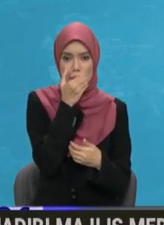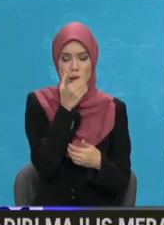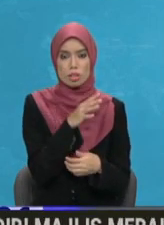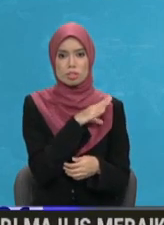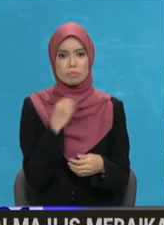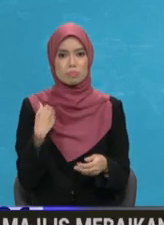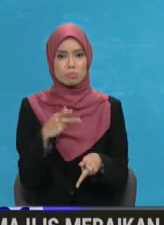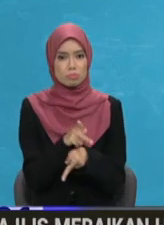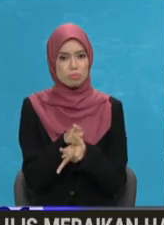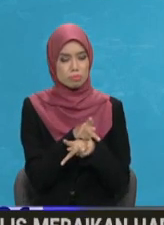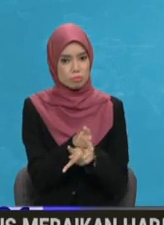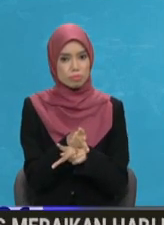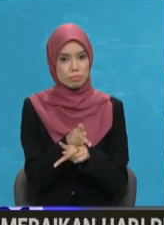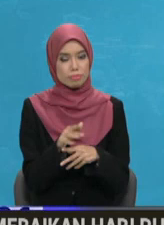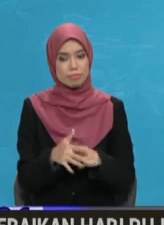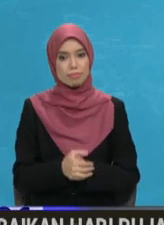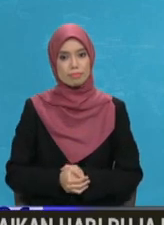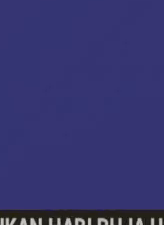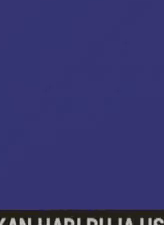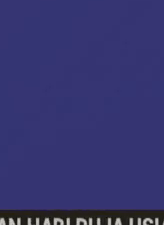di bawah pemantauan rapi